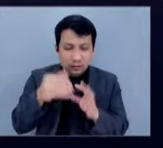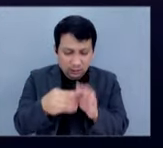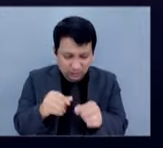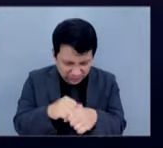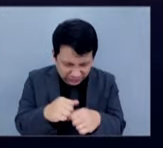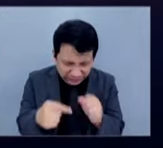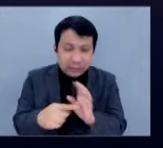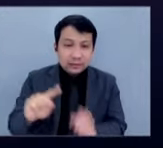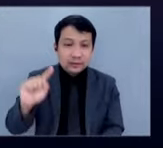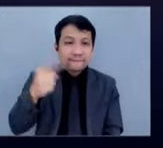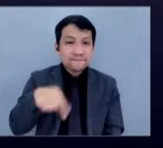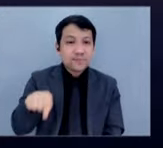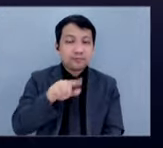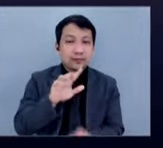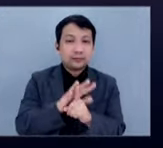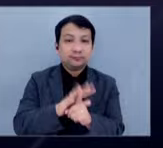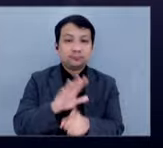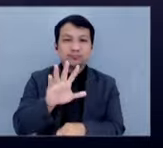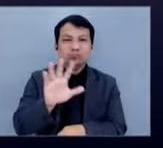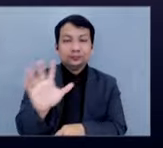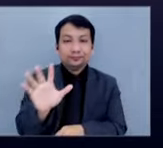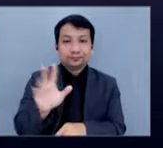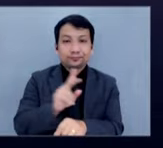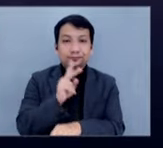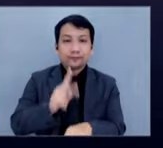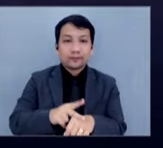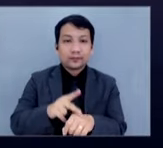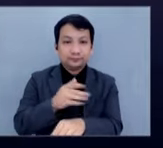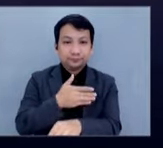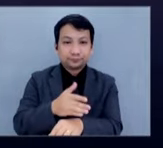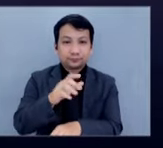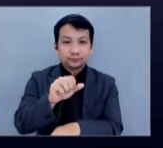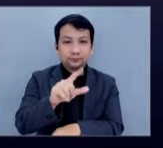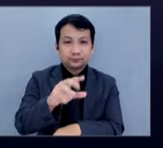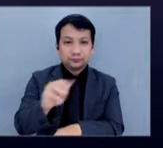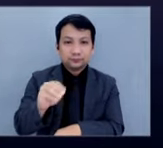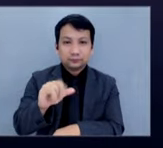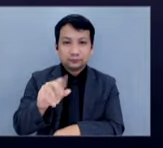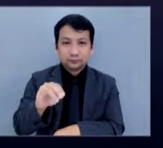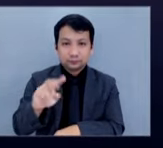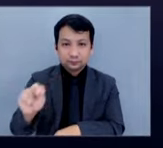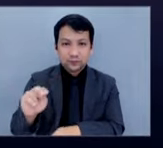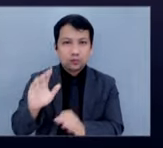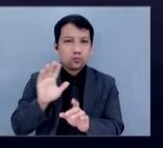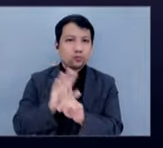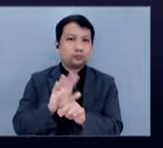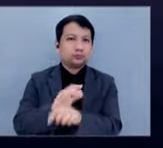ngayon sa Viral 50 Philippines ang kanta nilang Salamin Salamin. Grabe na kayo,